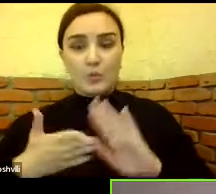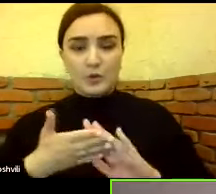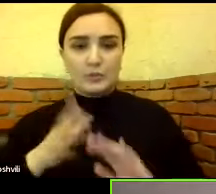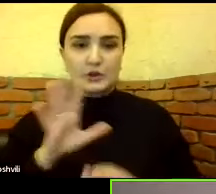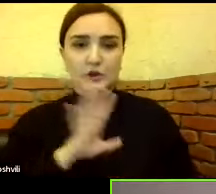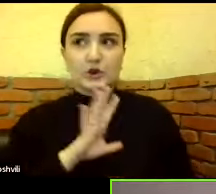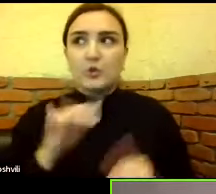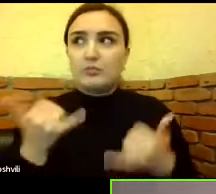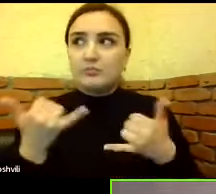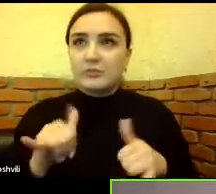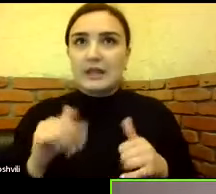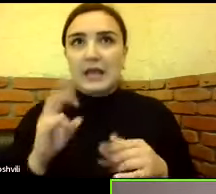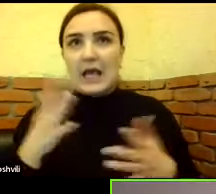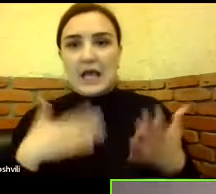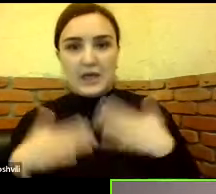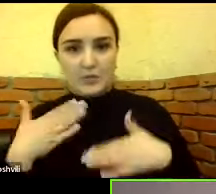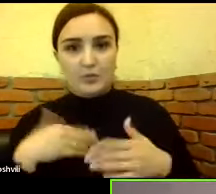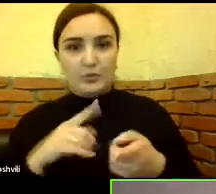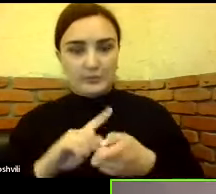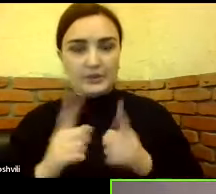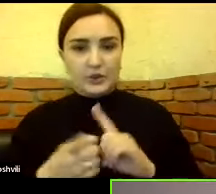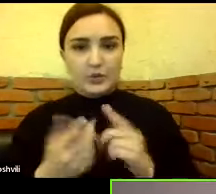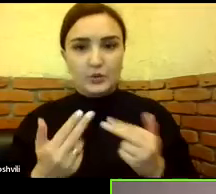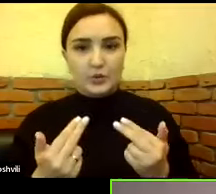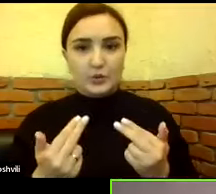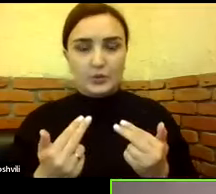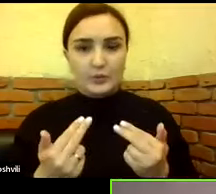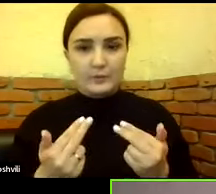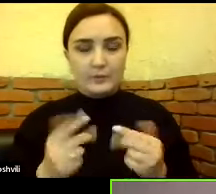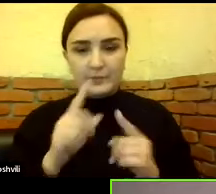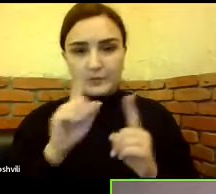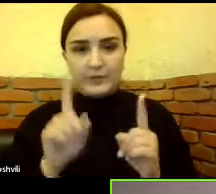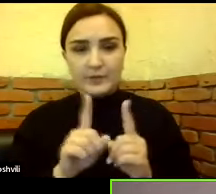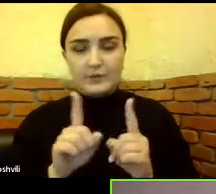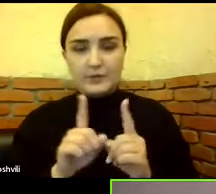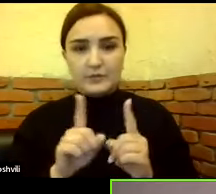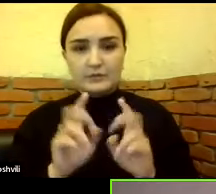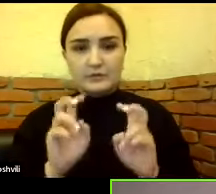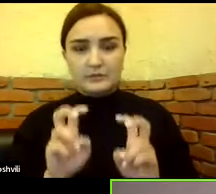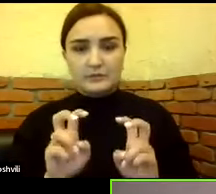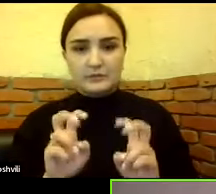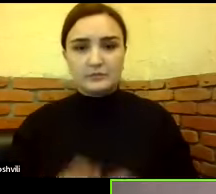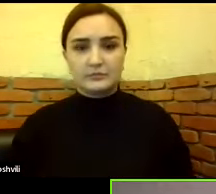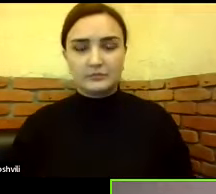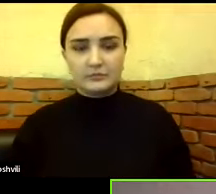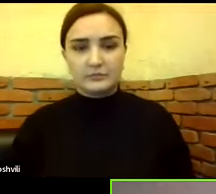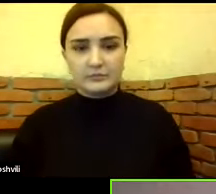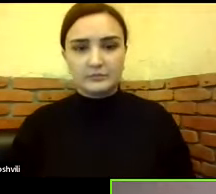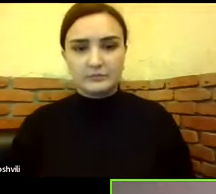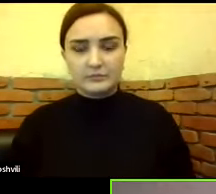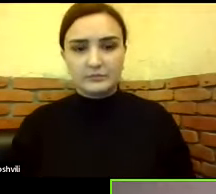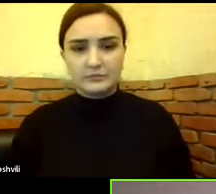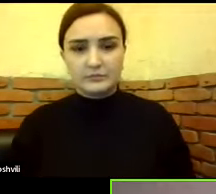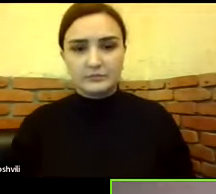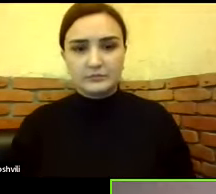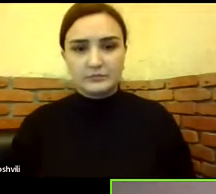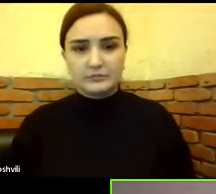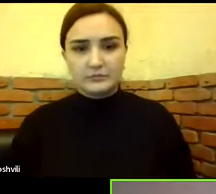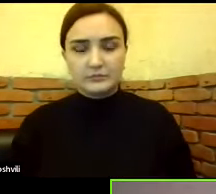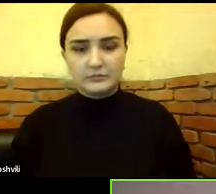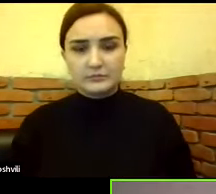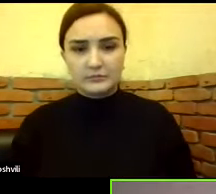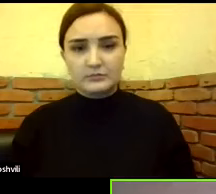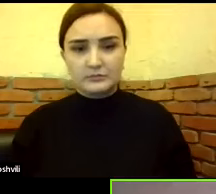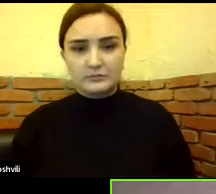და არ ვიცი, რაღაცნაირად თითქოს განსაზღვრავენ ხოლმე შეშიმ პირების თუნდაც იდენტობას მთლიანად და